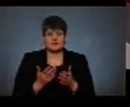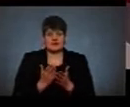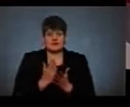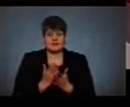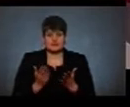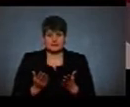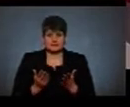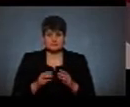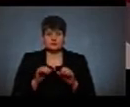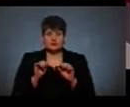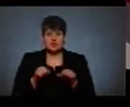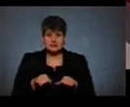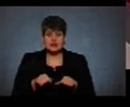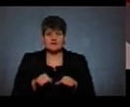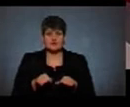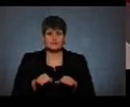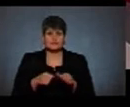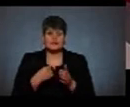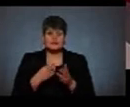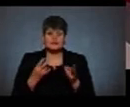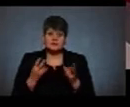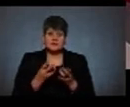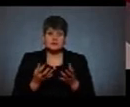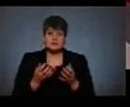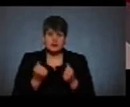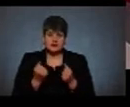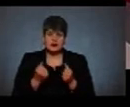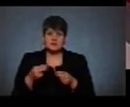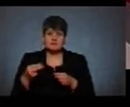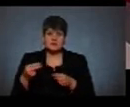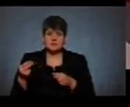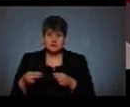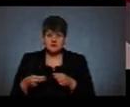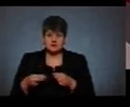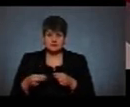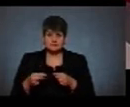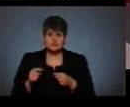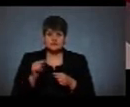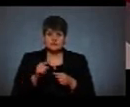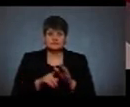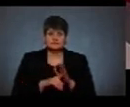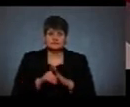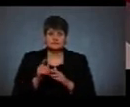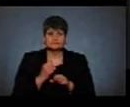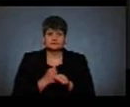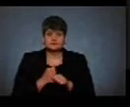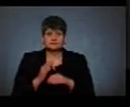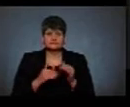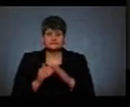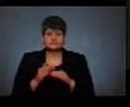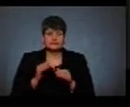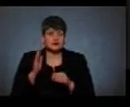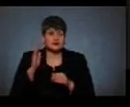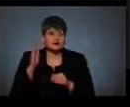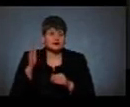Тобто, можливо, що варто його прийняти і підписати, щоб він вже почав працювати, а вже в практиці,